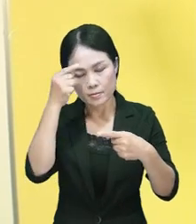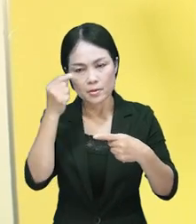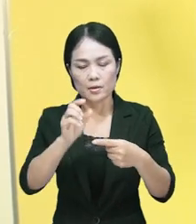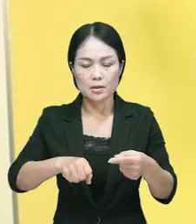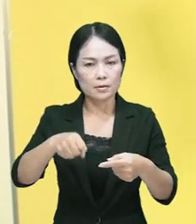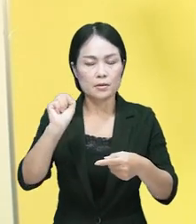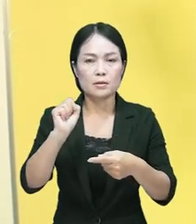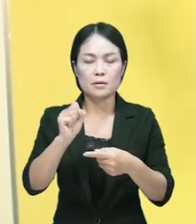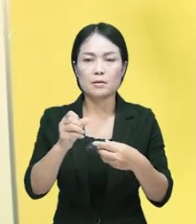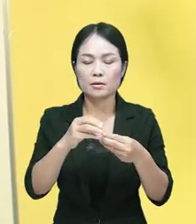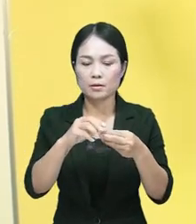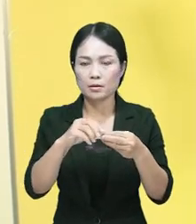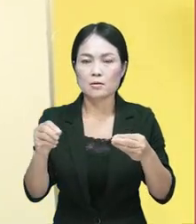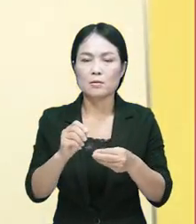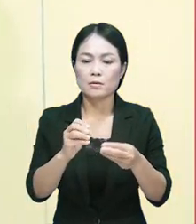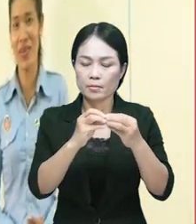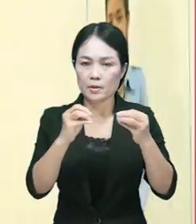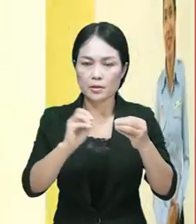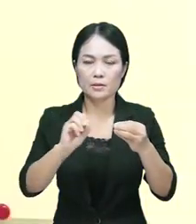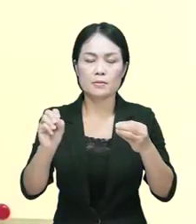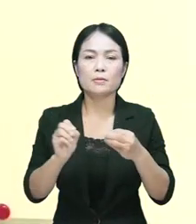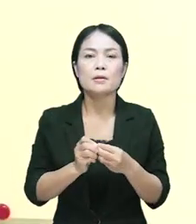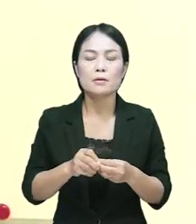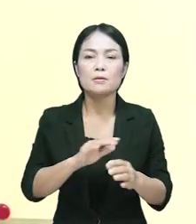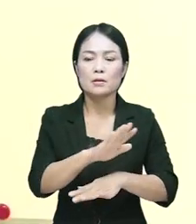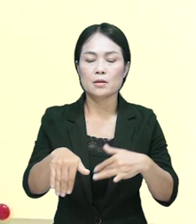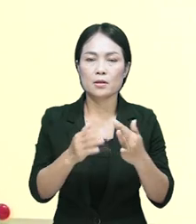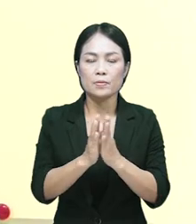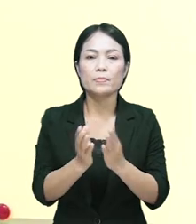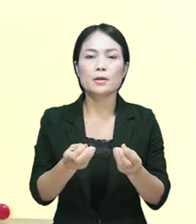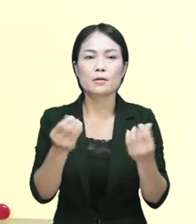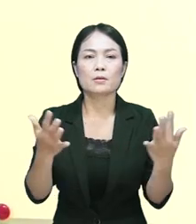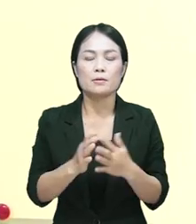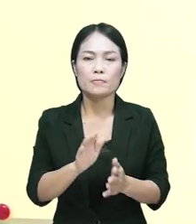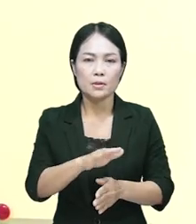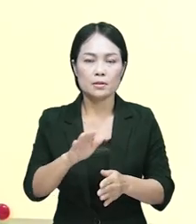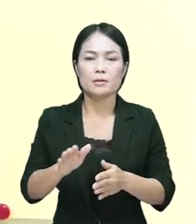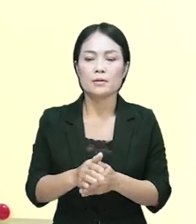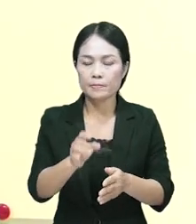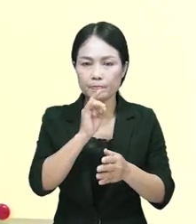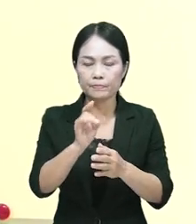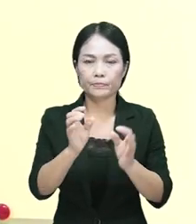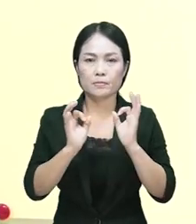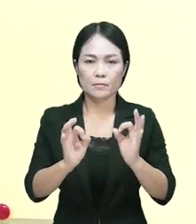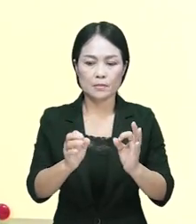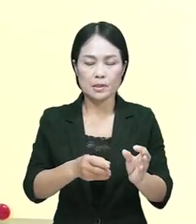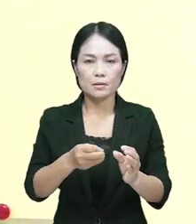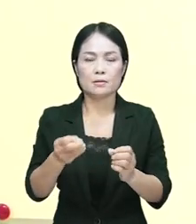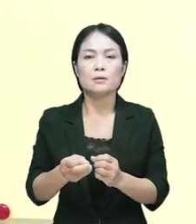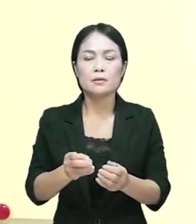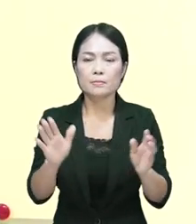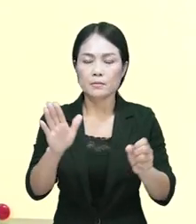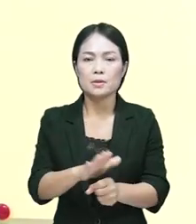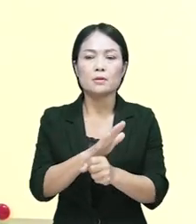តារឈ្នួនហ្វឺតឬក៏ដីសចាអរគុណច្រើនកូនអញ្ចឹងកូនកូនទាំងអស់គ្នាពិតជាបានត្រៀមសម្ភារៈសិក្សាគ្